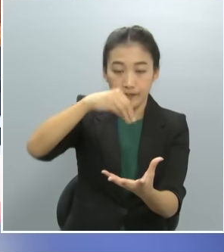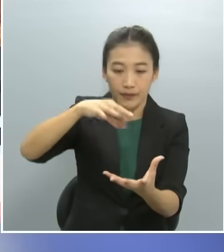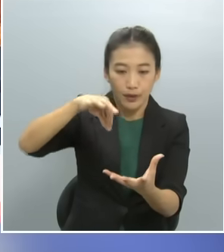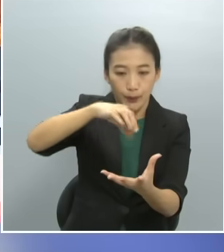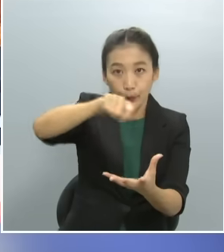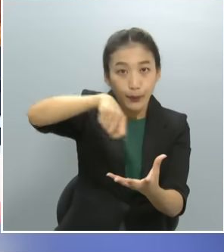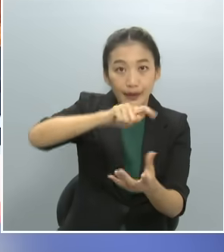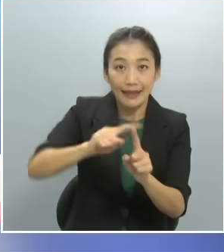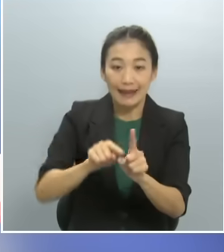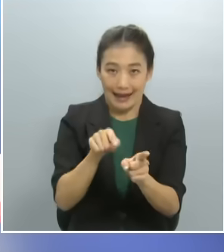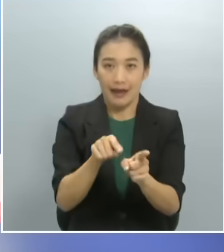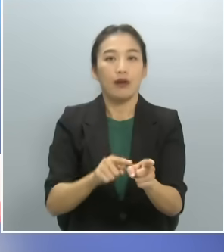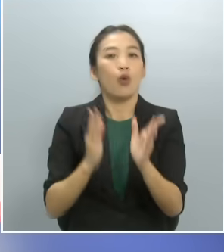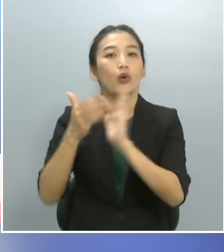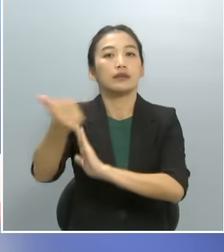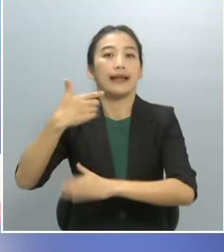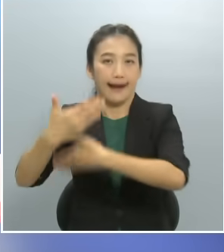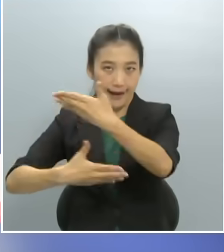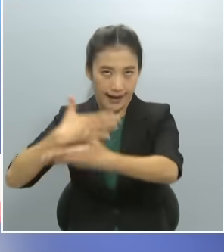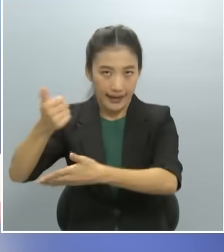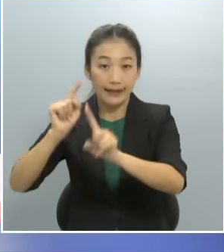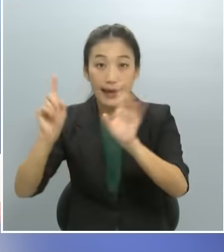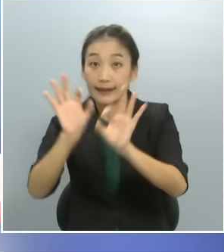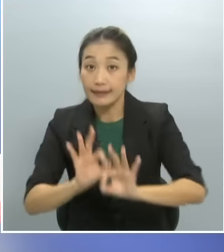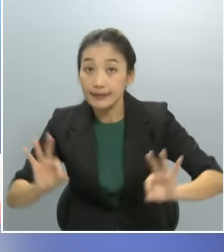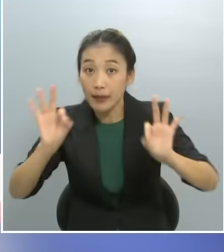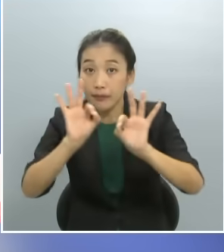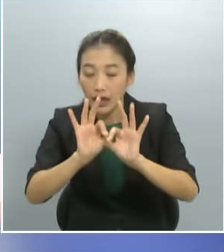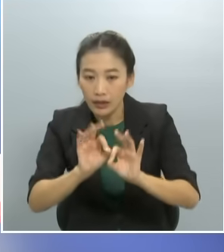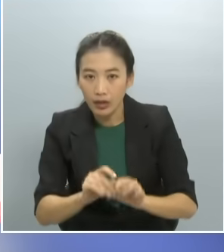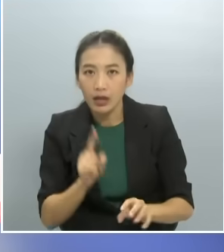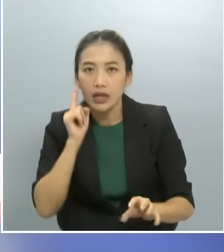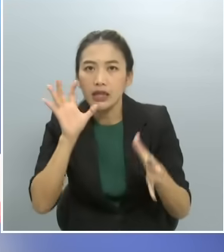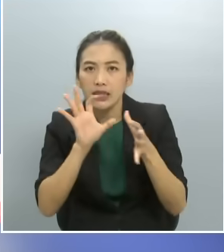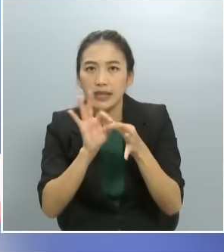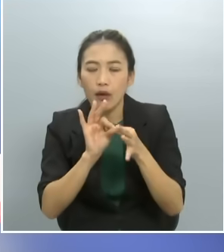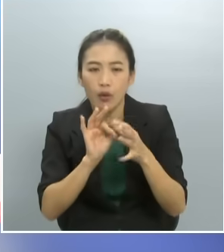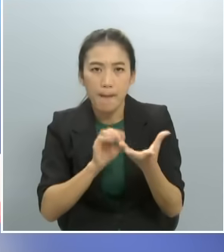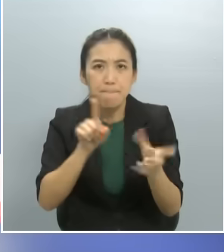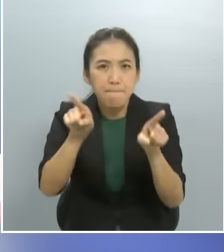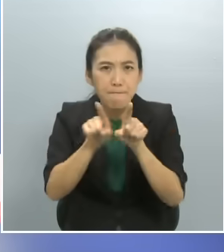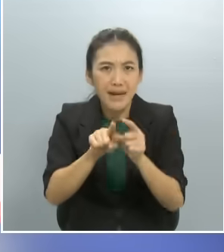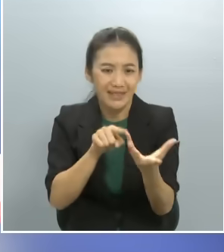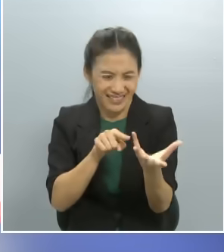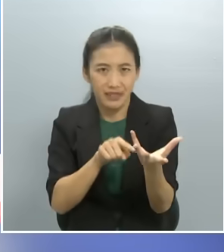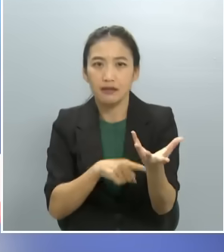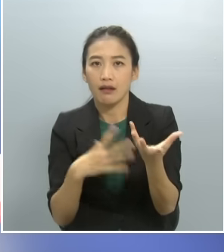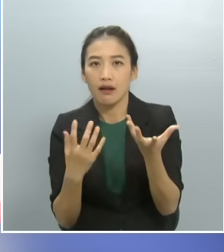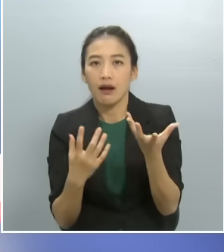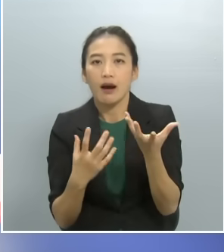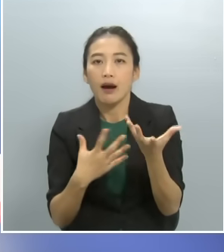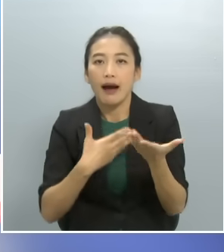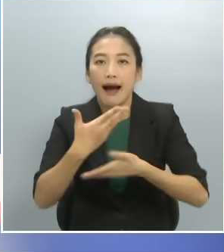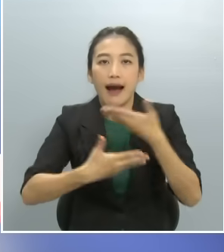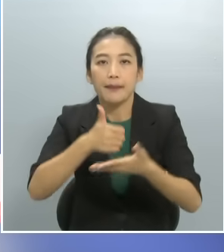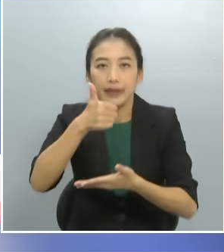แบบของภาชนะที่มีการจดสิทธิบัตรออกแบบผลิตภัณฑ์ไปใช้แล้วก็ไม่ควรใช้รูปแบบตัวอักษรที่ทำ